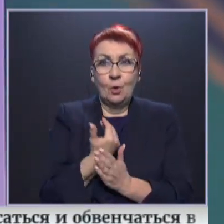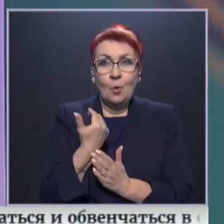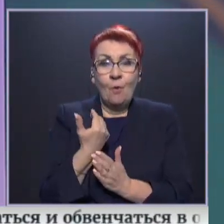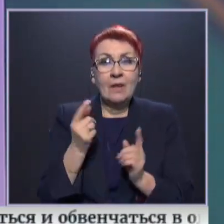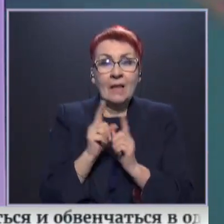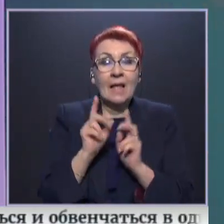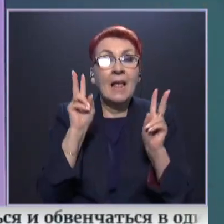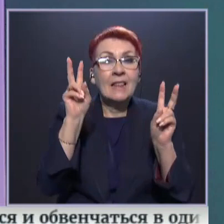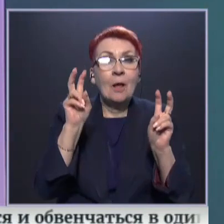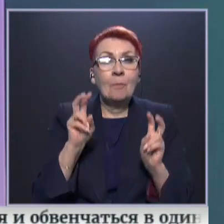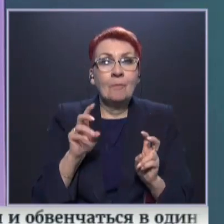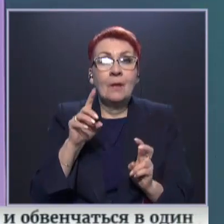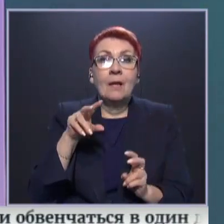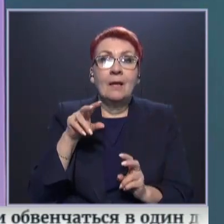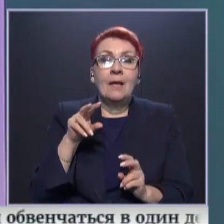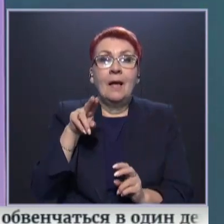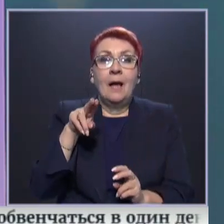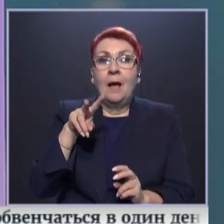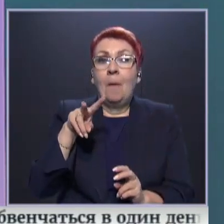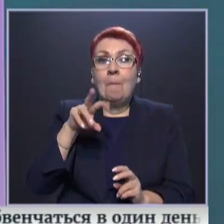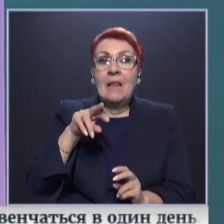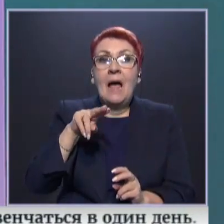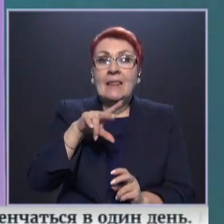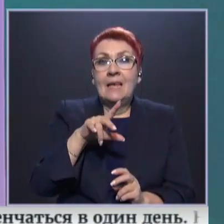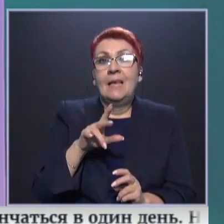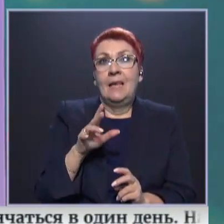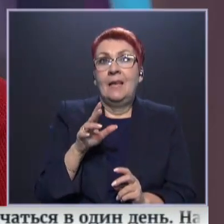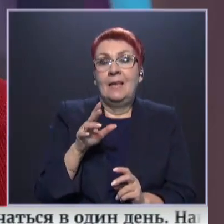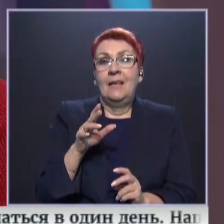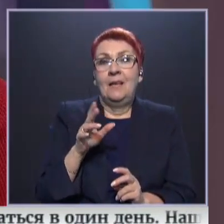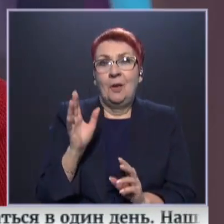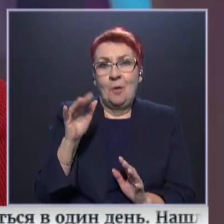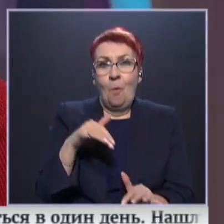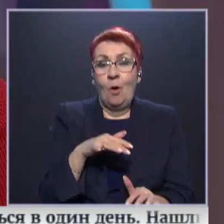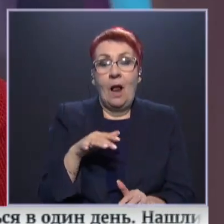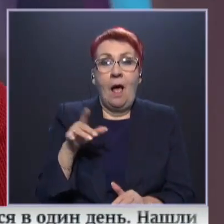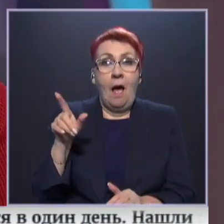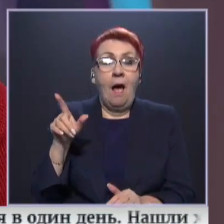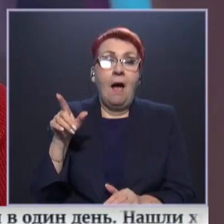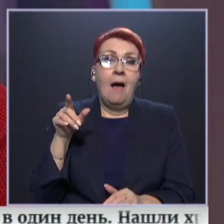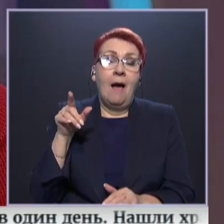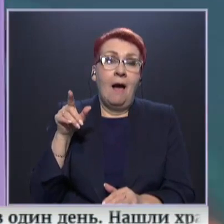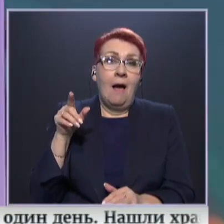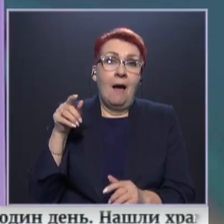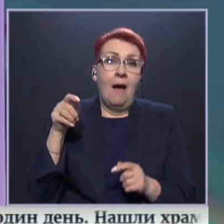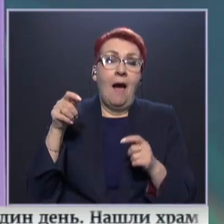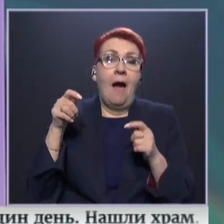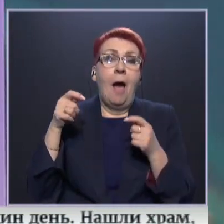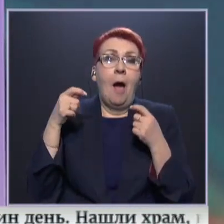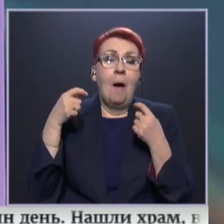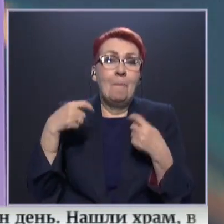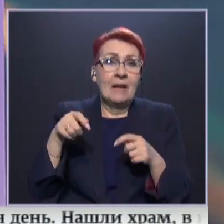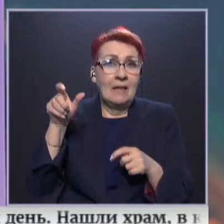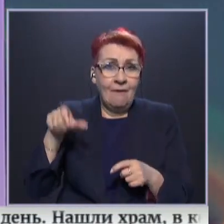такие наименования «Плоды моря», и там продавщица, не заканчивавшая университета, написала: «Карл Маркс